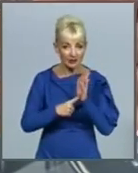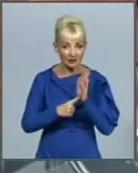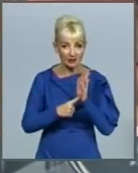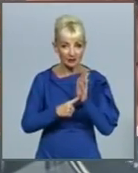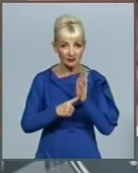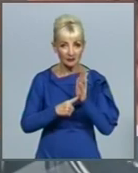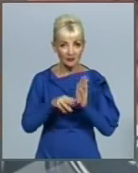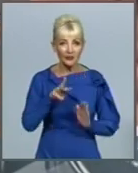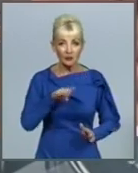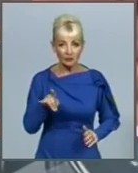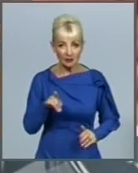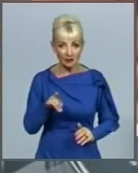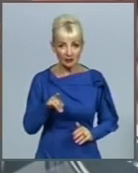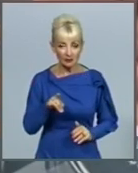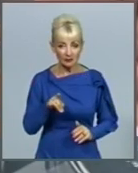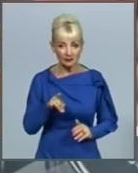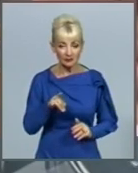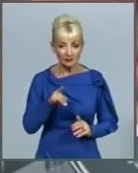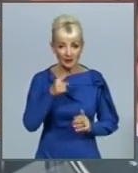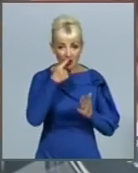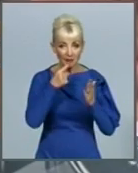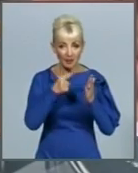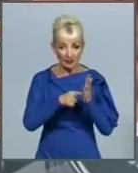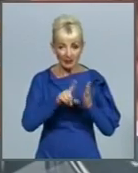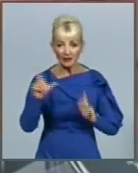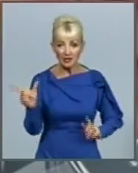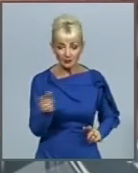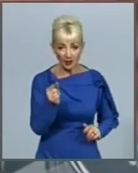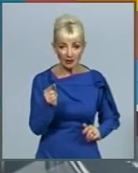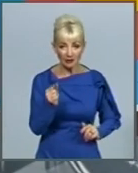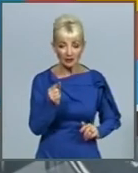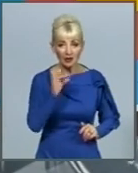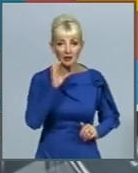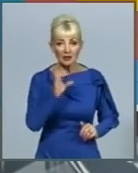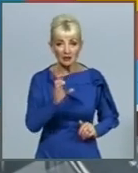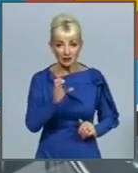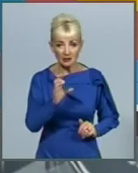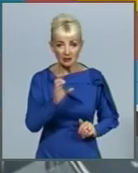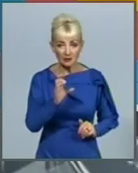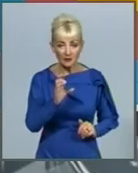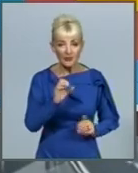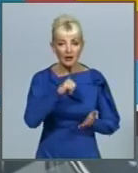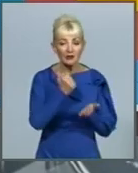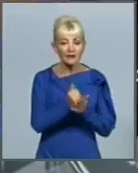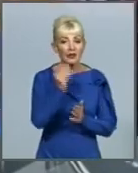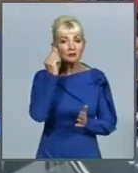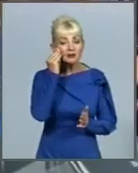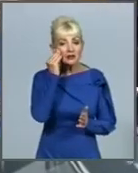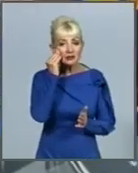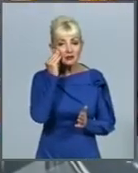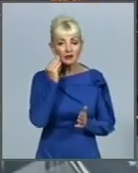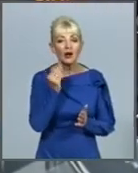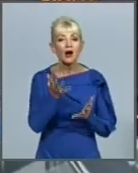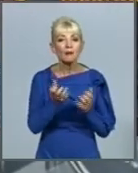16, мы выходили на спарринг с главной мыслью получить от